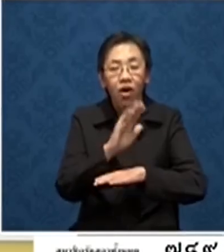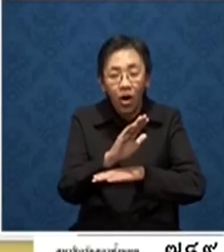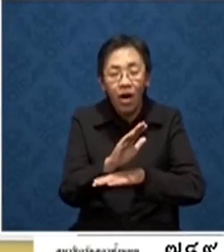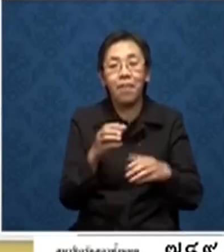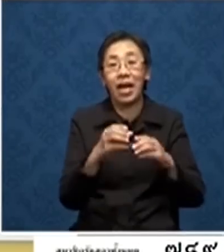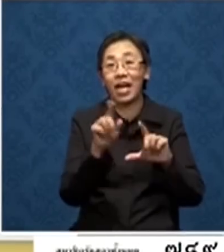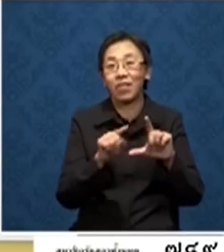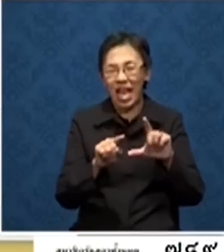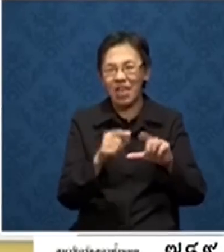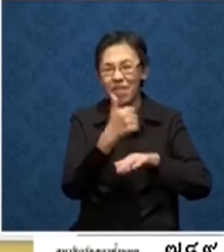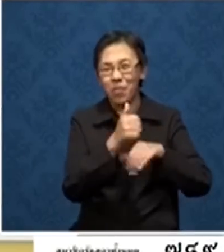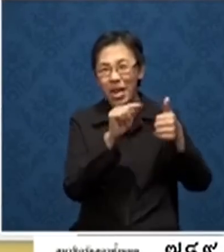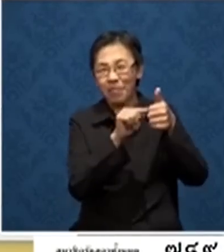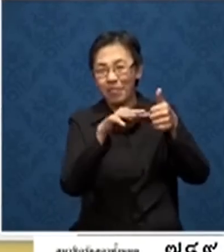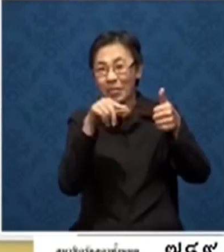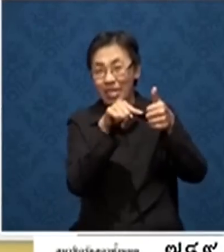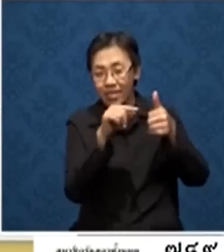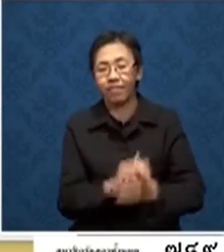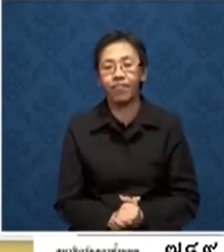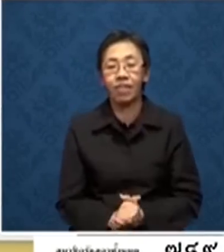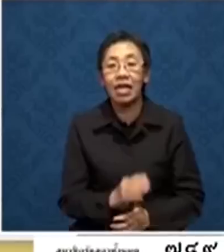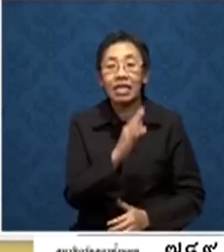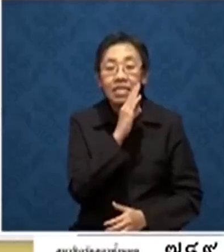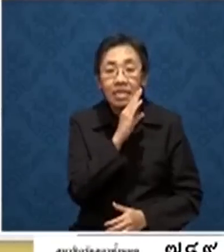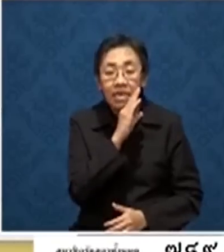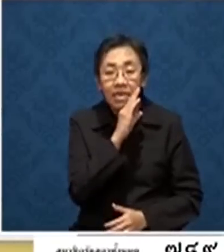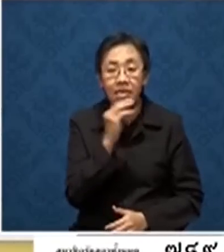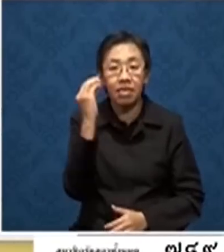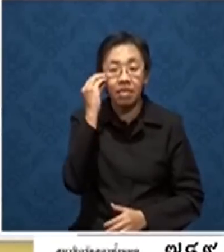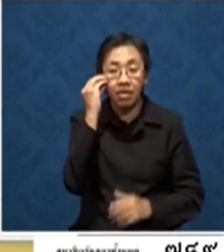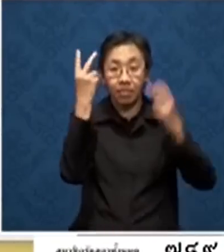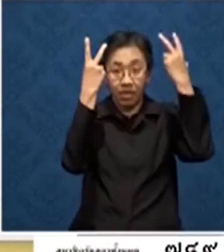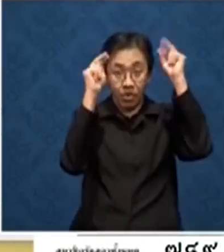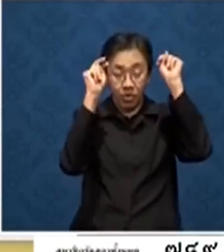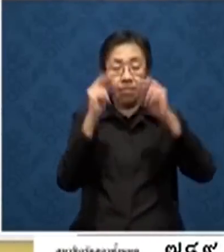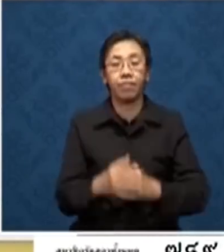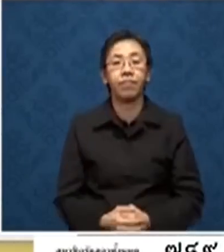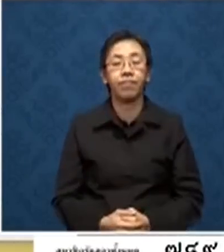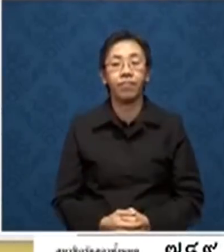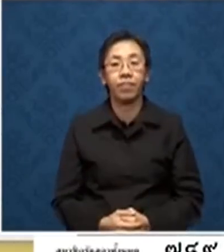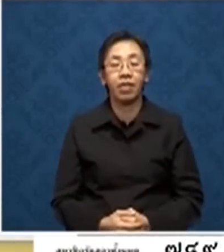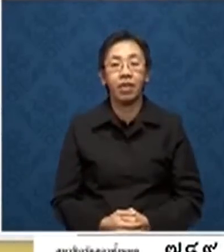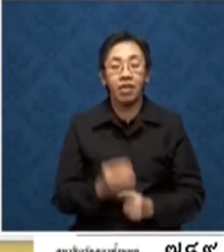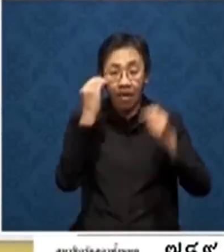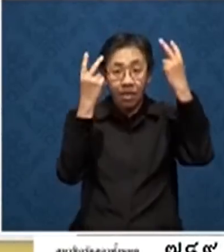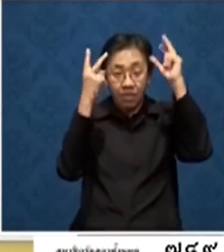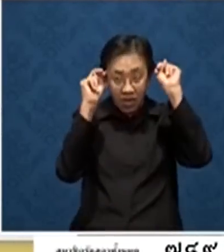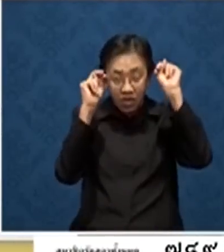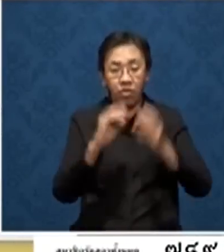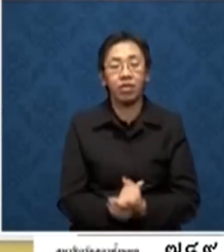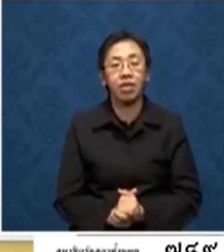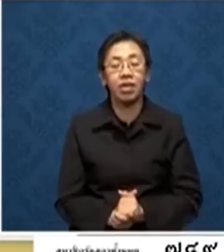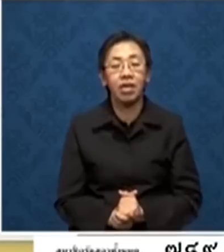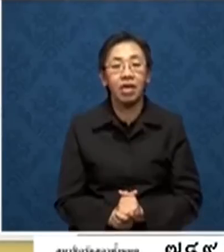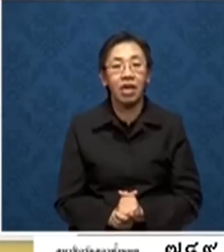ว่าถ้านายพิชาเป็นนายกรัฐมนตรีจะให้นายพิธาไป